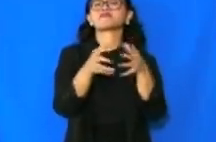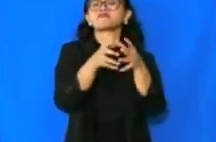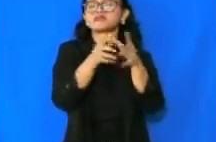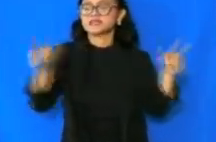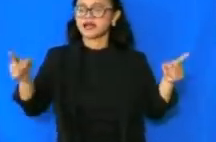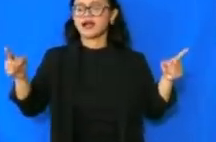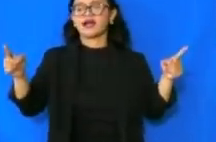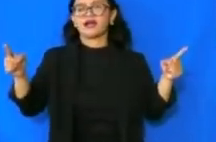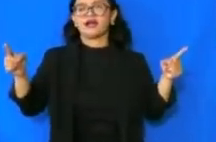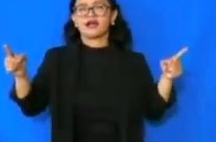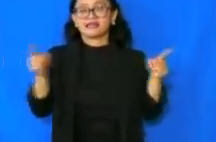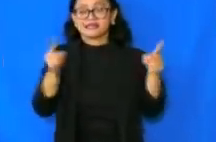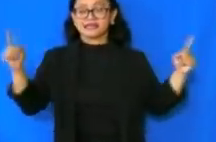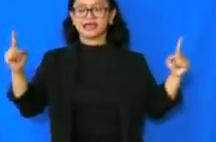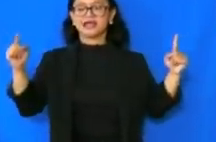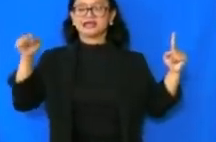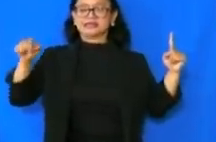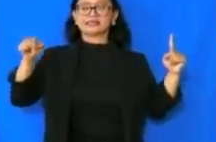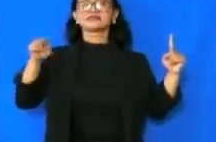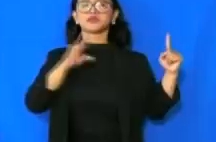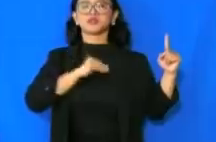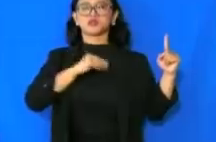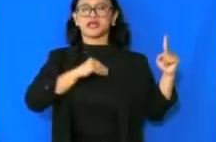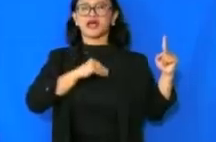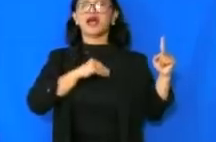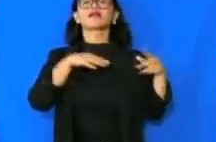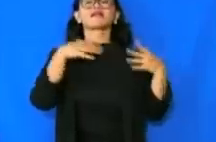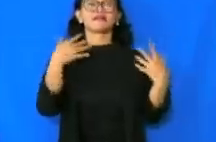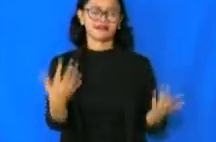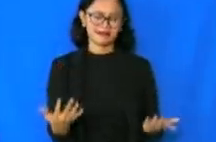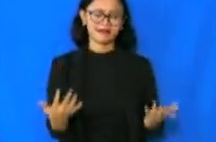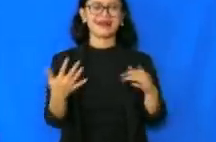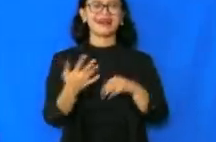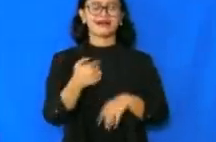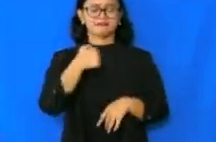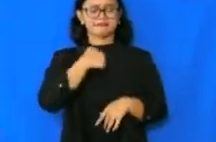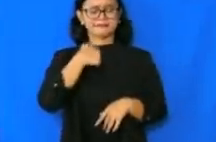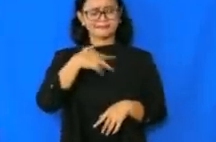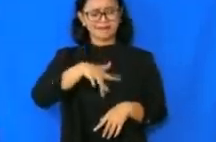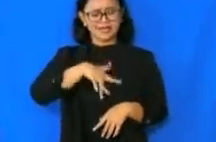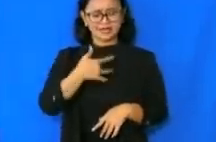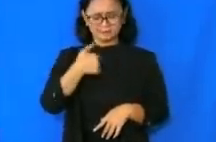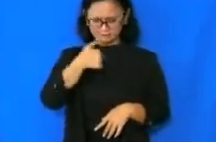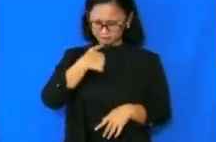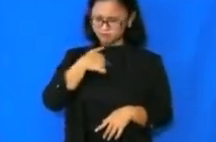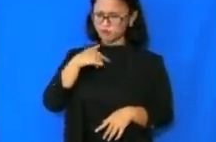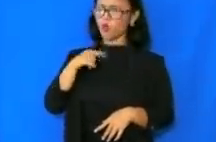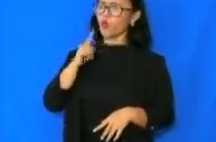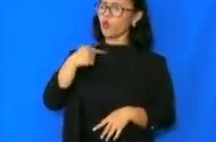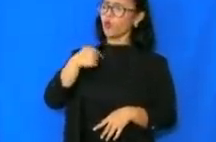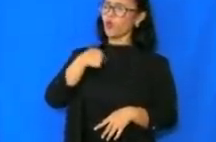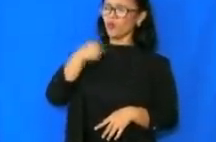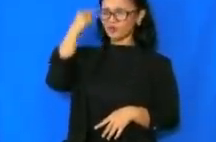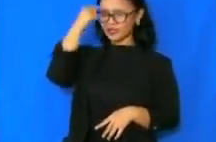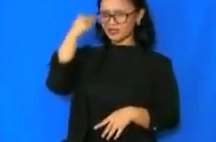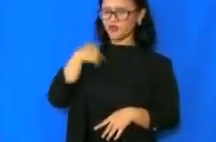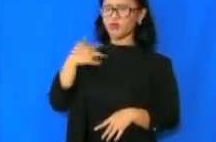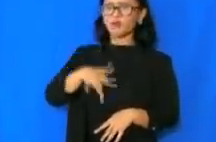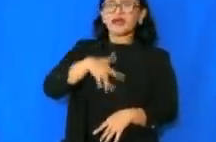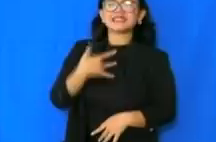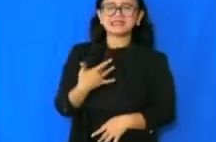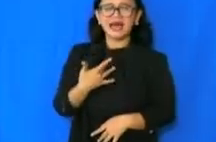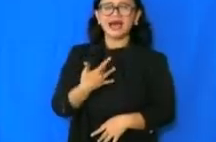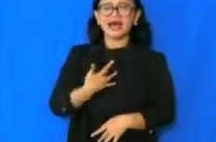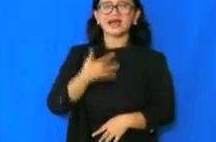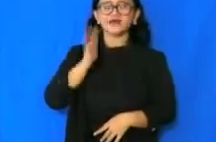m lainlah yang menjadi jarak Oleh karena itu kalau kemudian misalnya saya merasa bahwa harus mengisolasi diri saya bisa